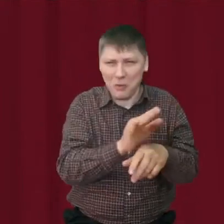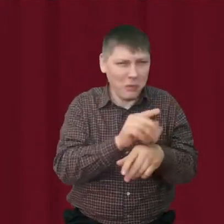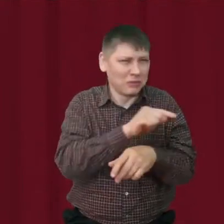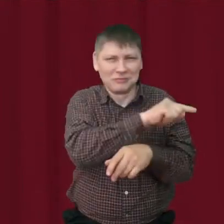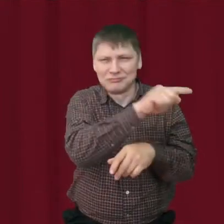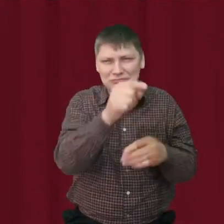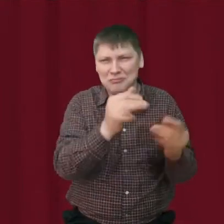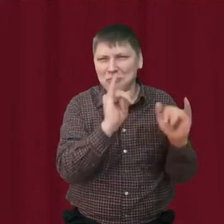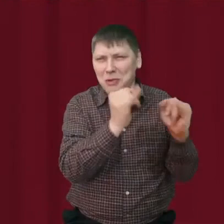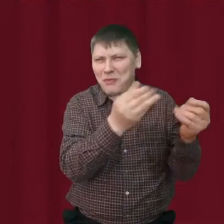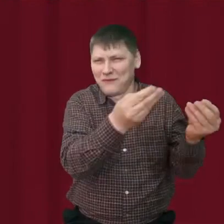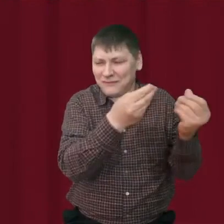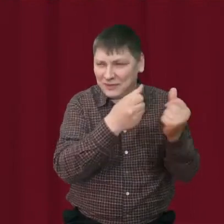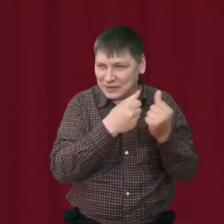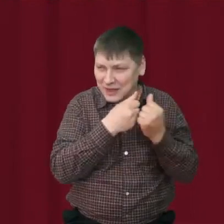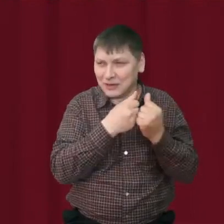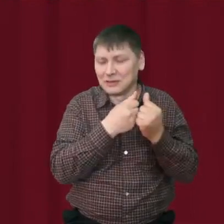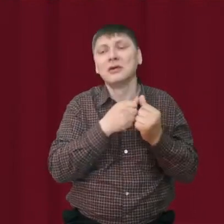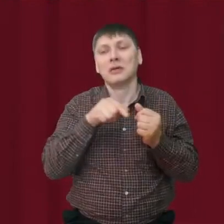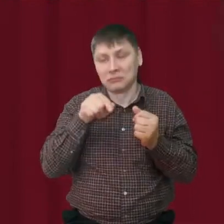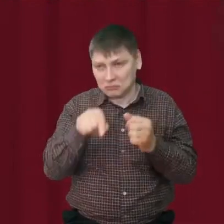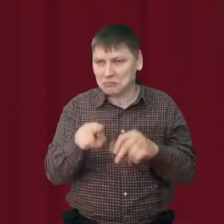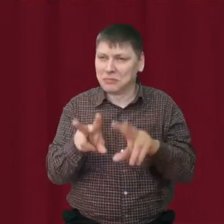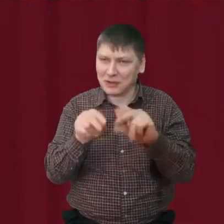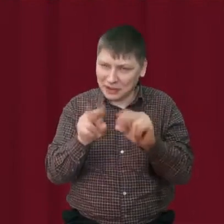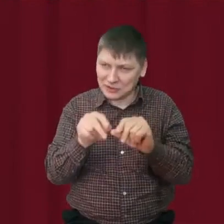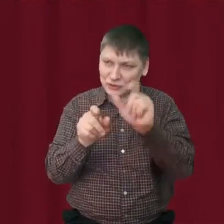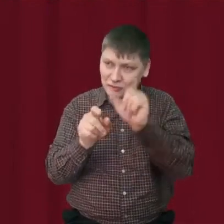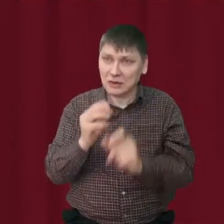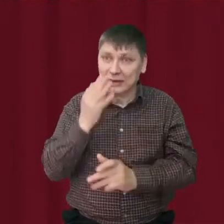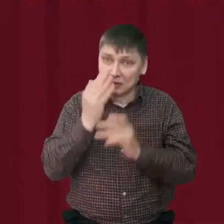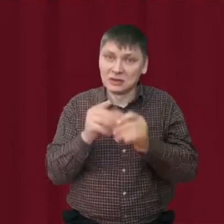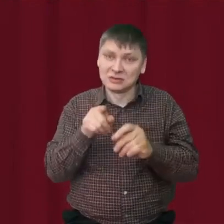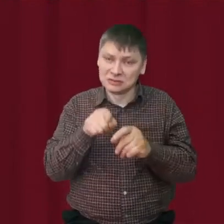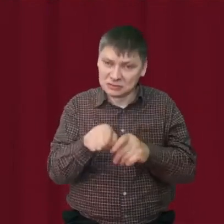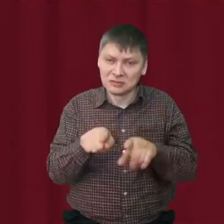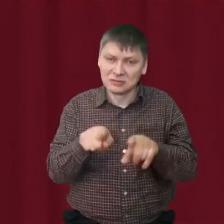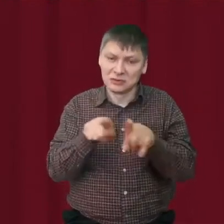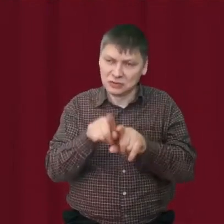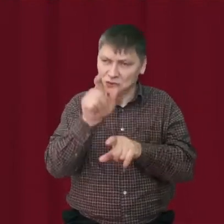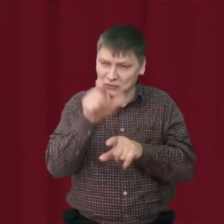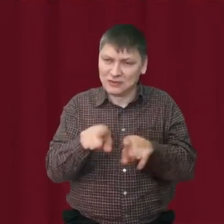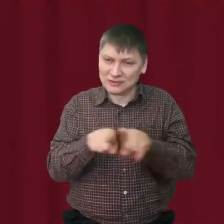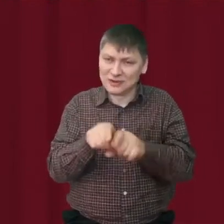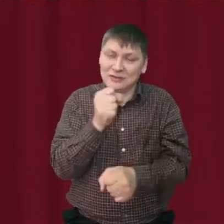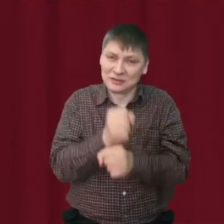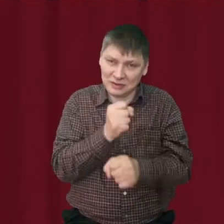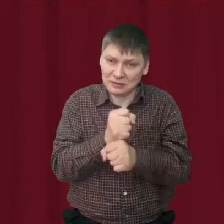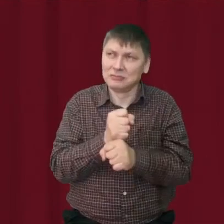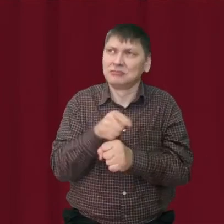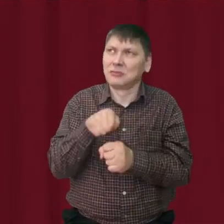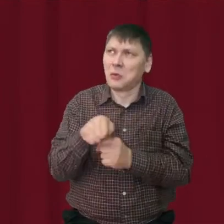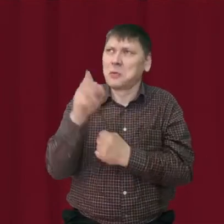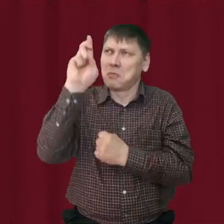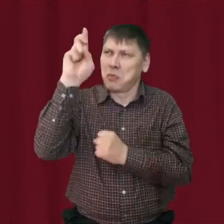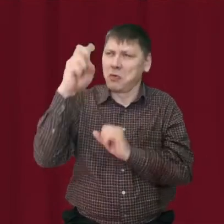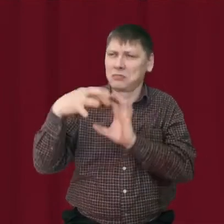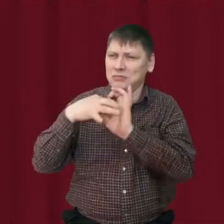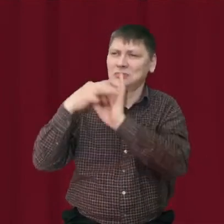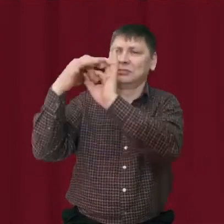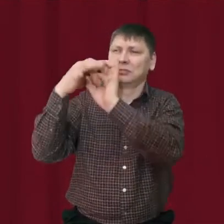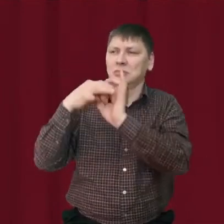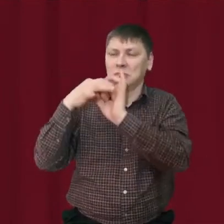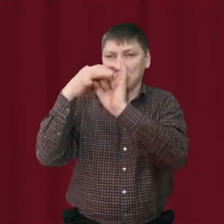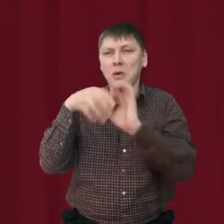под влиянием и властью греха. И если так происходит, имея общение с Господом, человек сравнивается